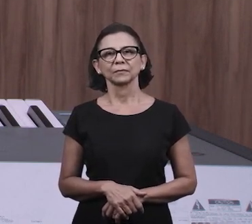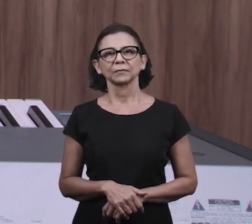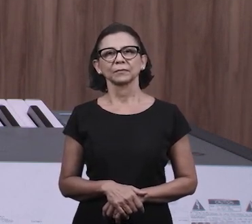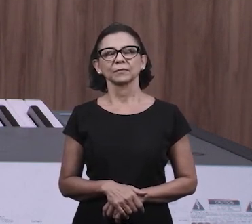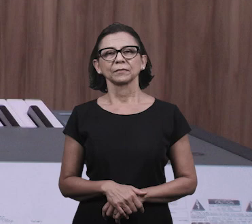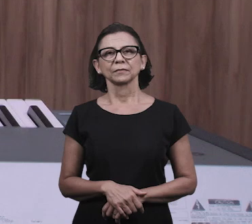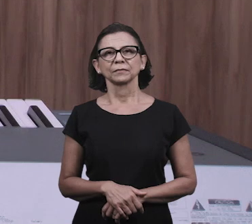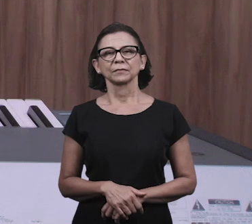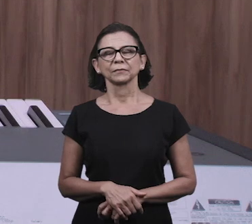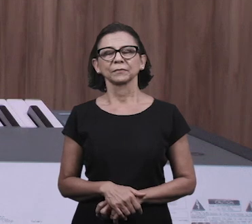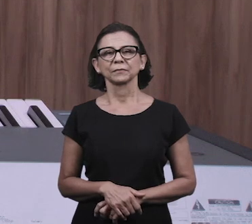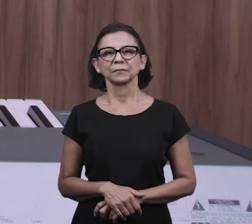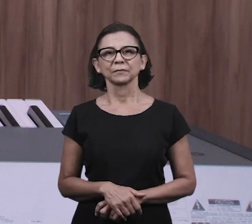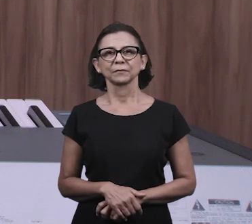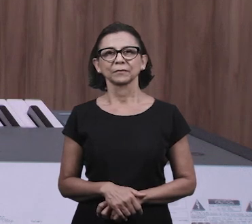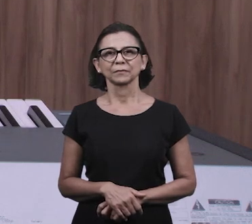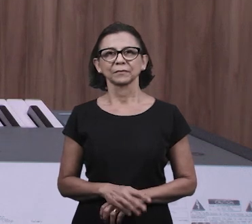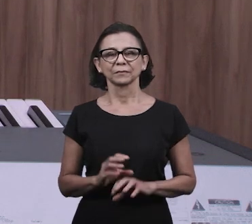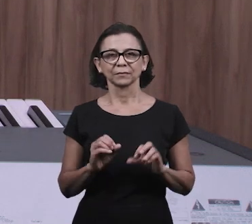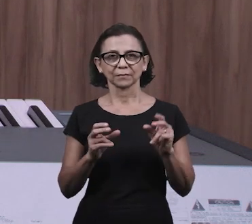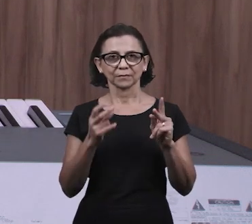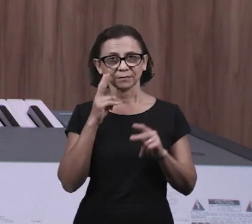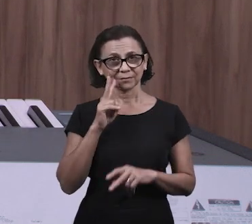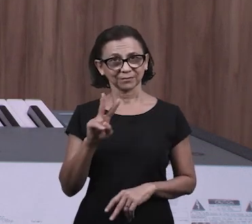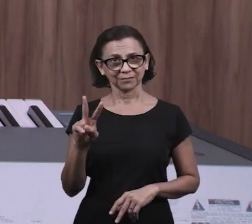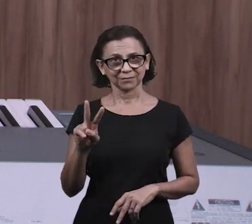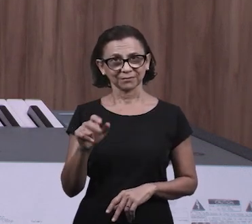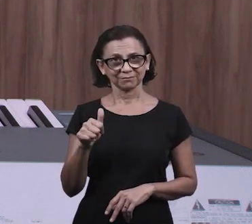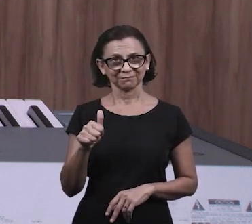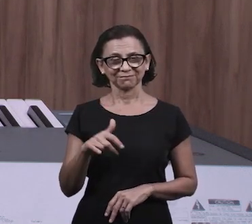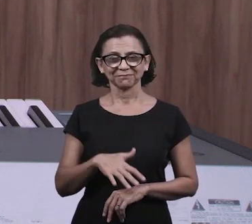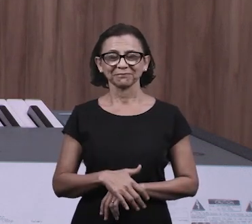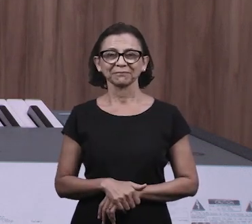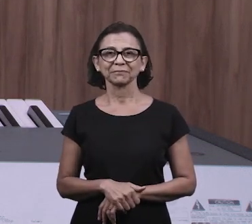ici par-dessus. Allons-y, encore une fois.